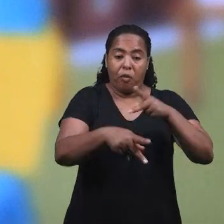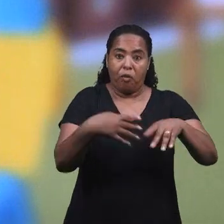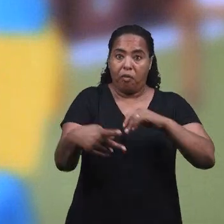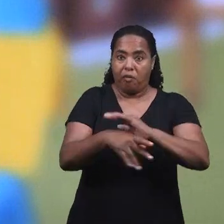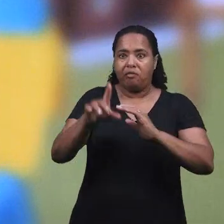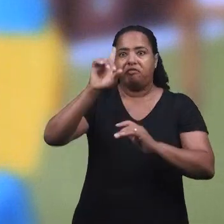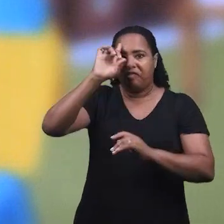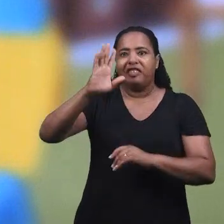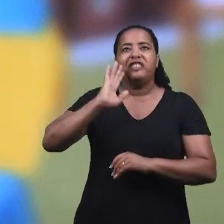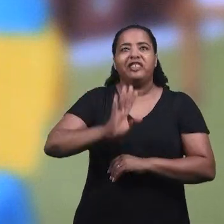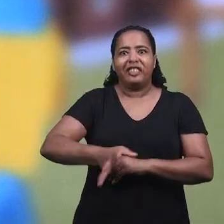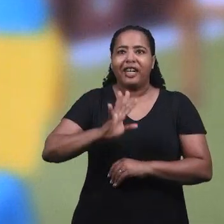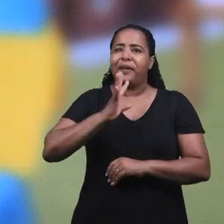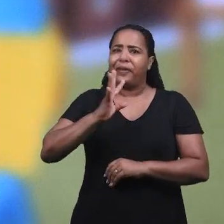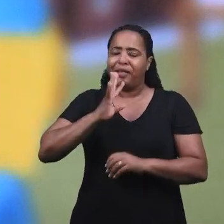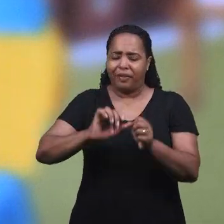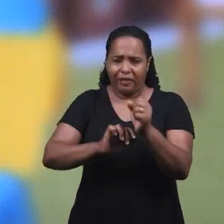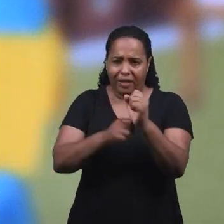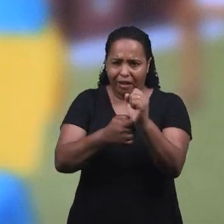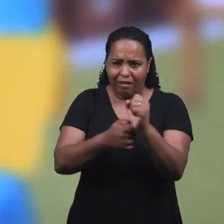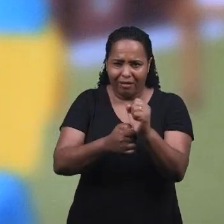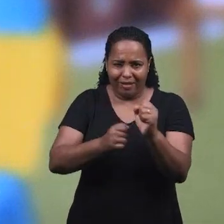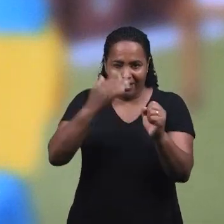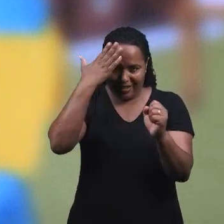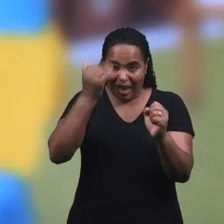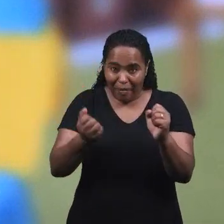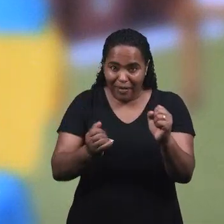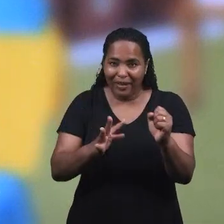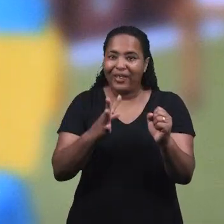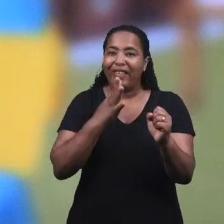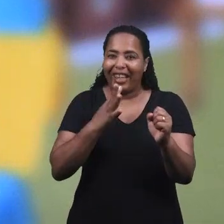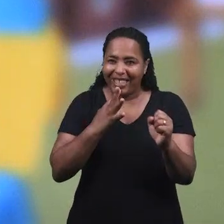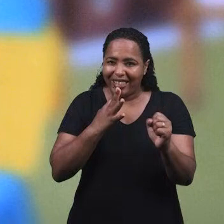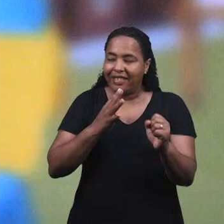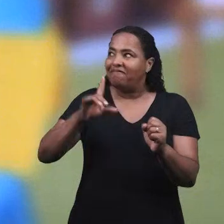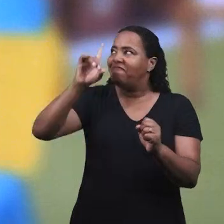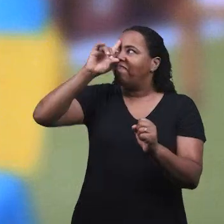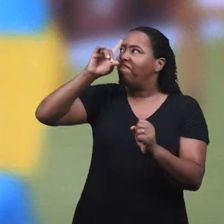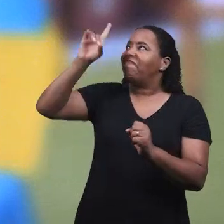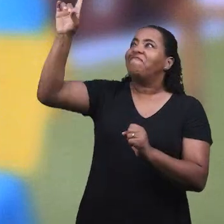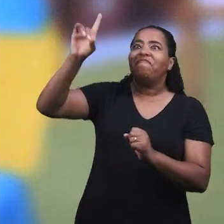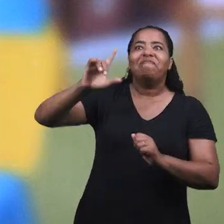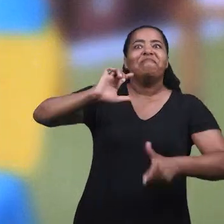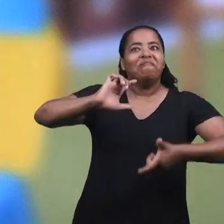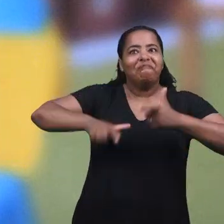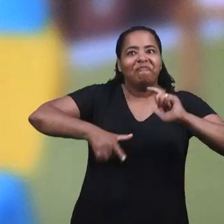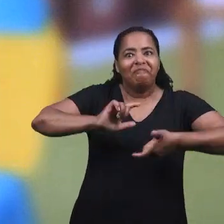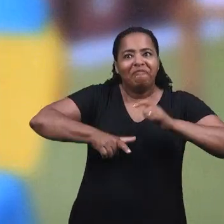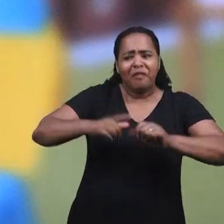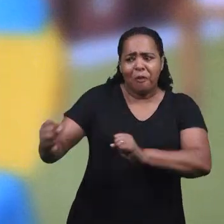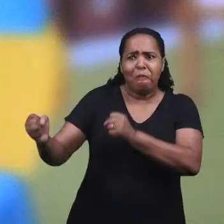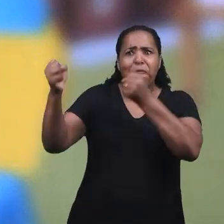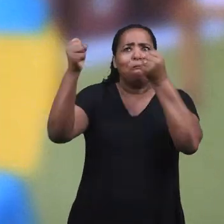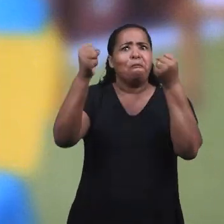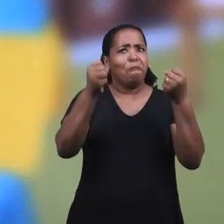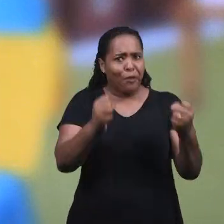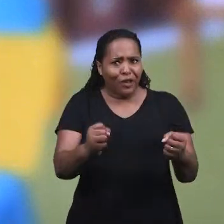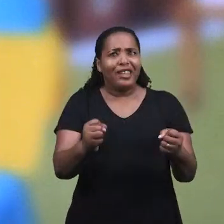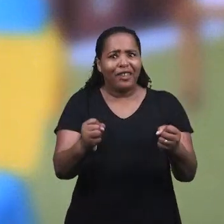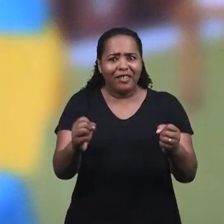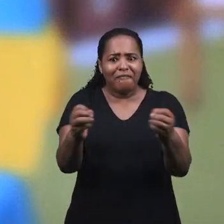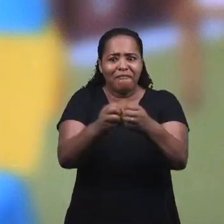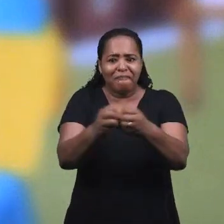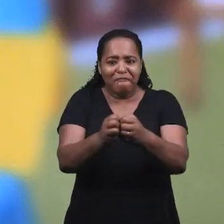ce secret. Et vous savez quel était le secret? Le Dieu d'Israël est le Tout-Puissant et